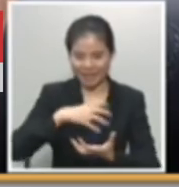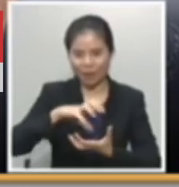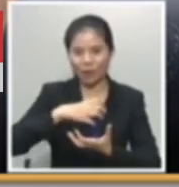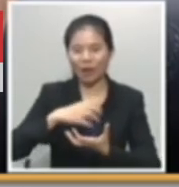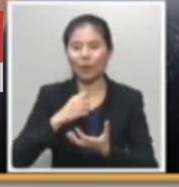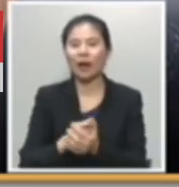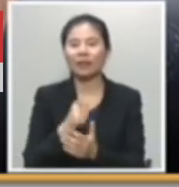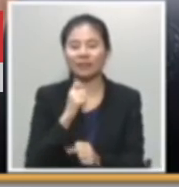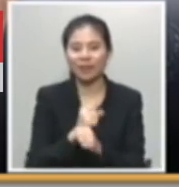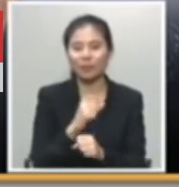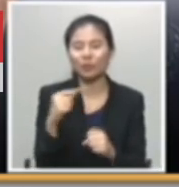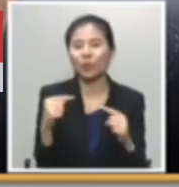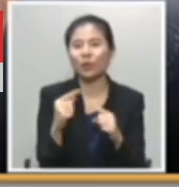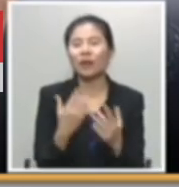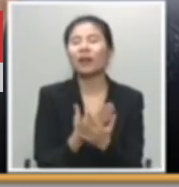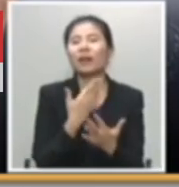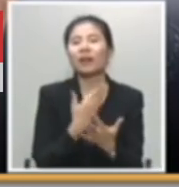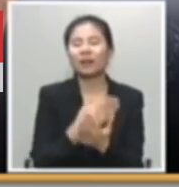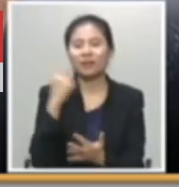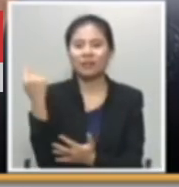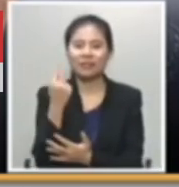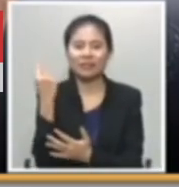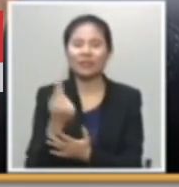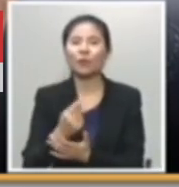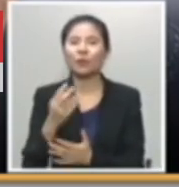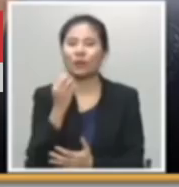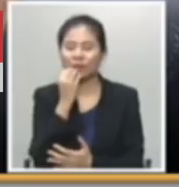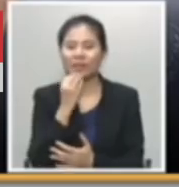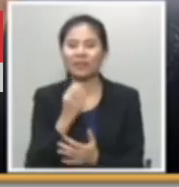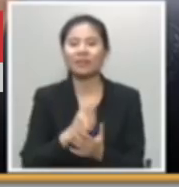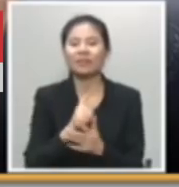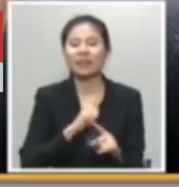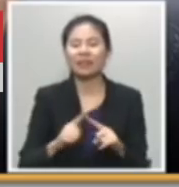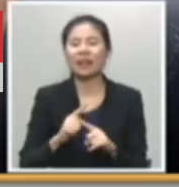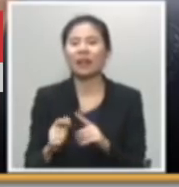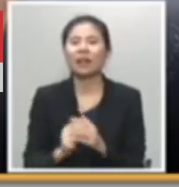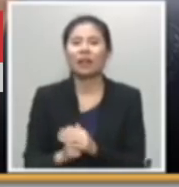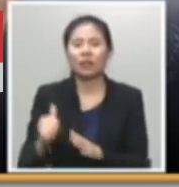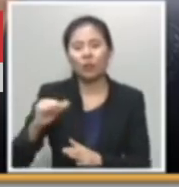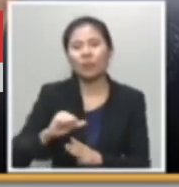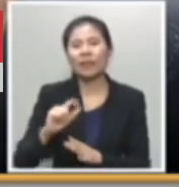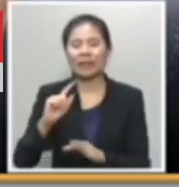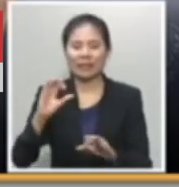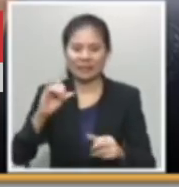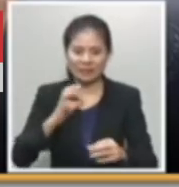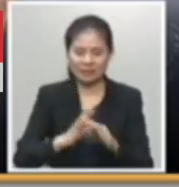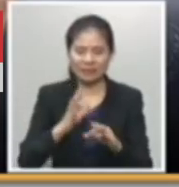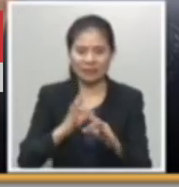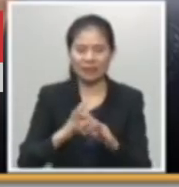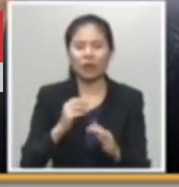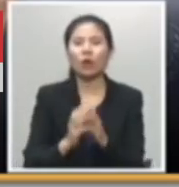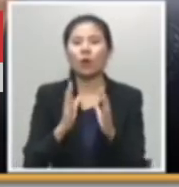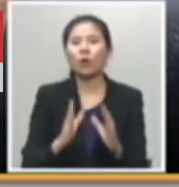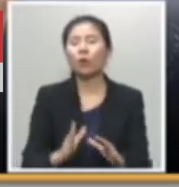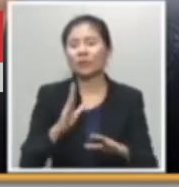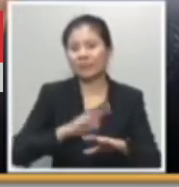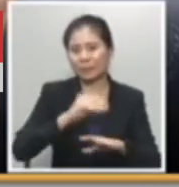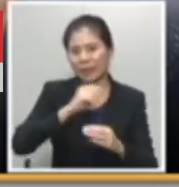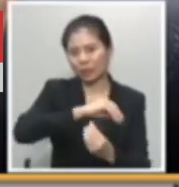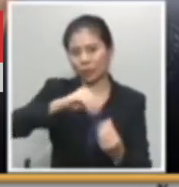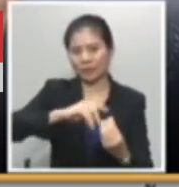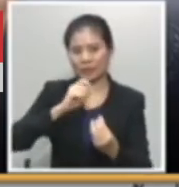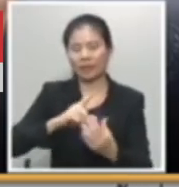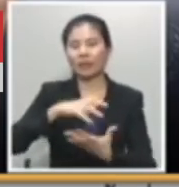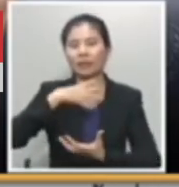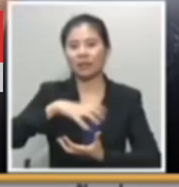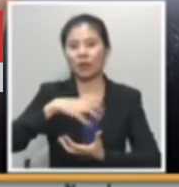ตุ้น เรื่องการท่องเที่ยวมันล้มเหลวยังไงไม่ใช่ผมพูดนะธนาคารโลกพูดนักเศรษฐศาสตร์พูดผมเอาหลักฐานมาแฉให้ดู